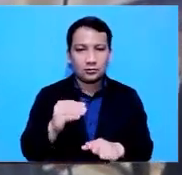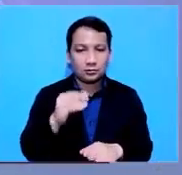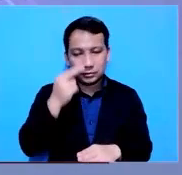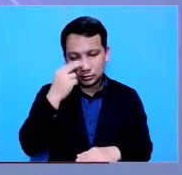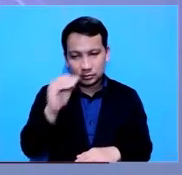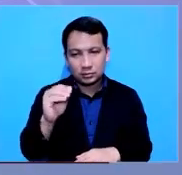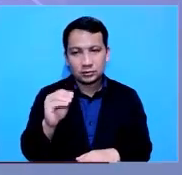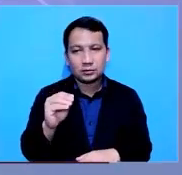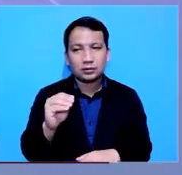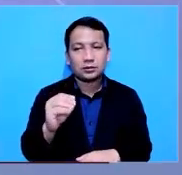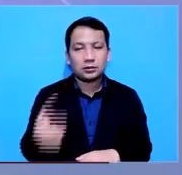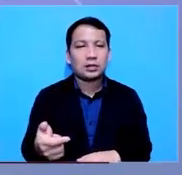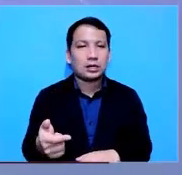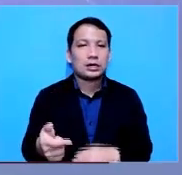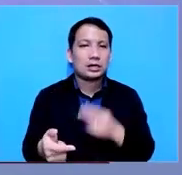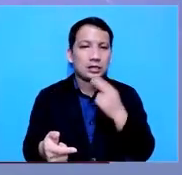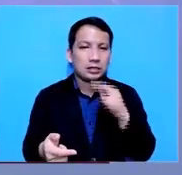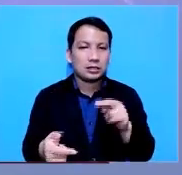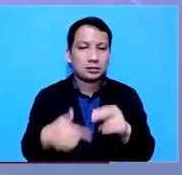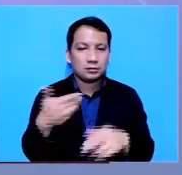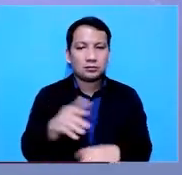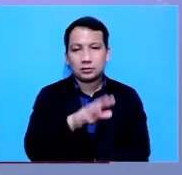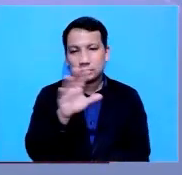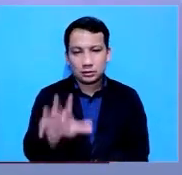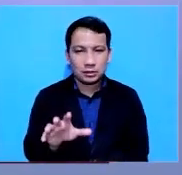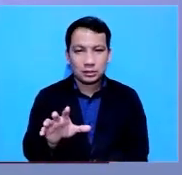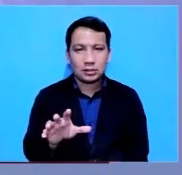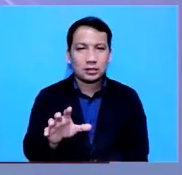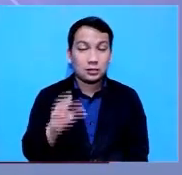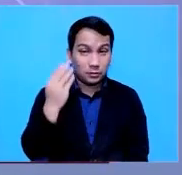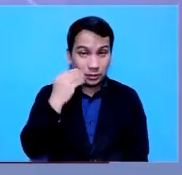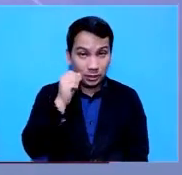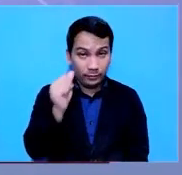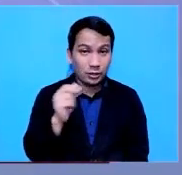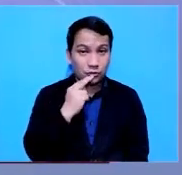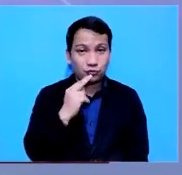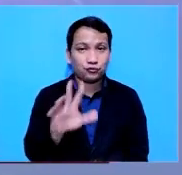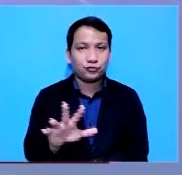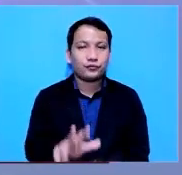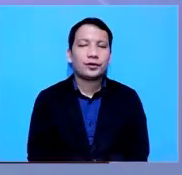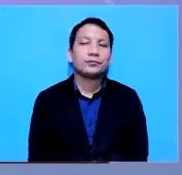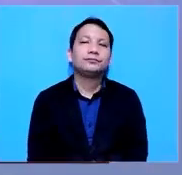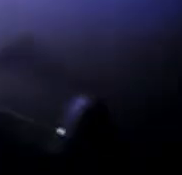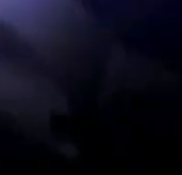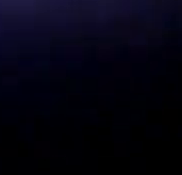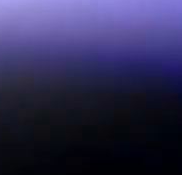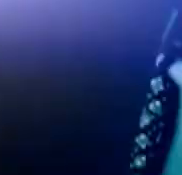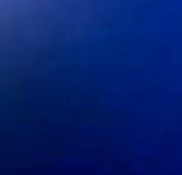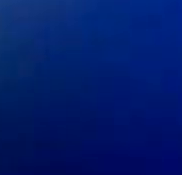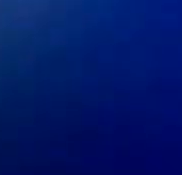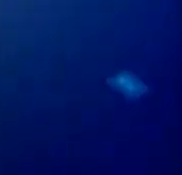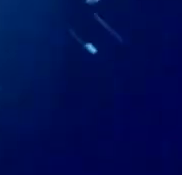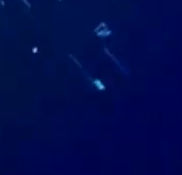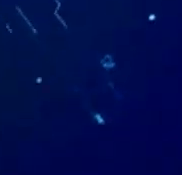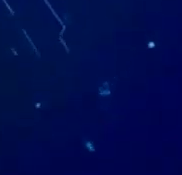Oriental. Nagbabalita mula sa frontline, Marlene Alcaide, News 5.